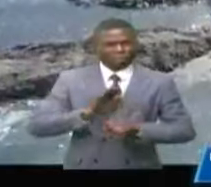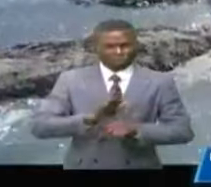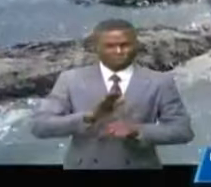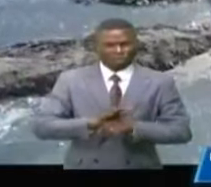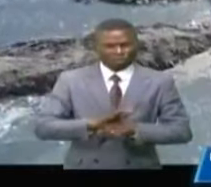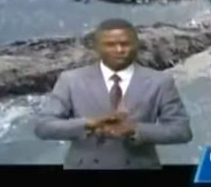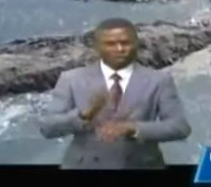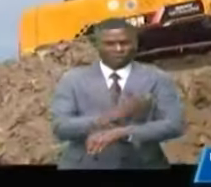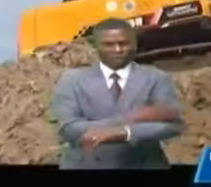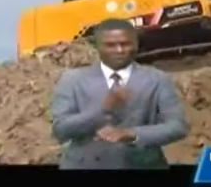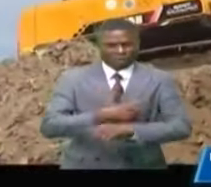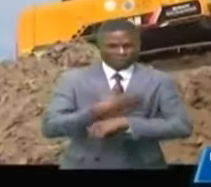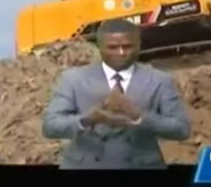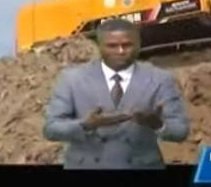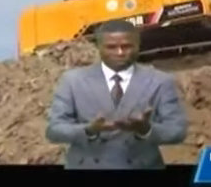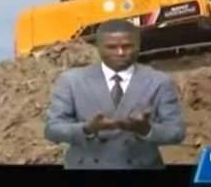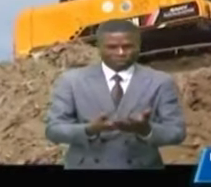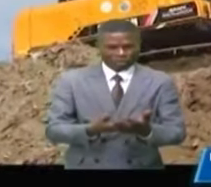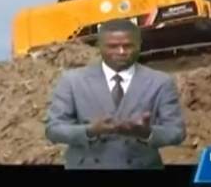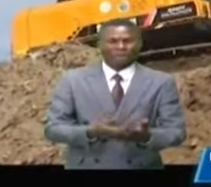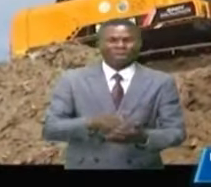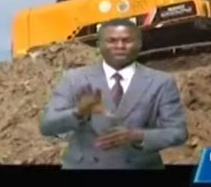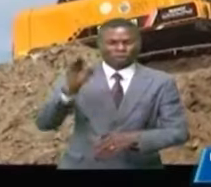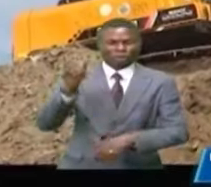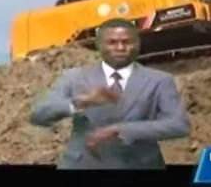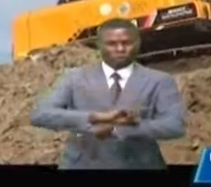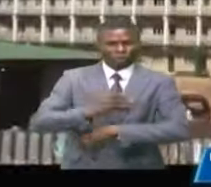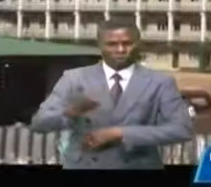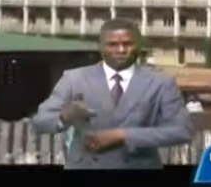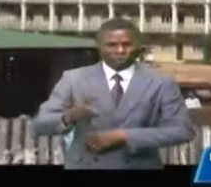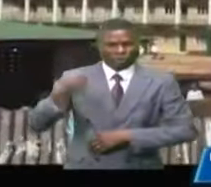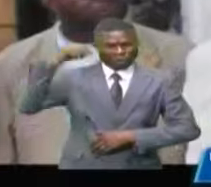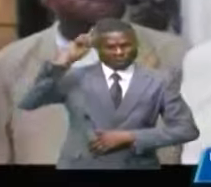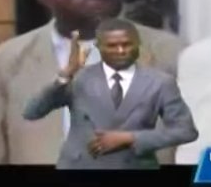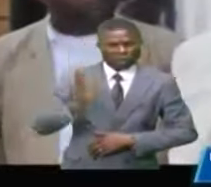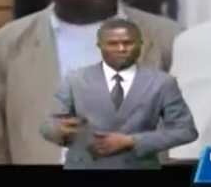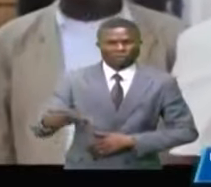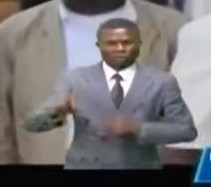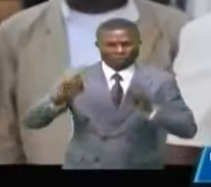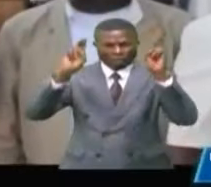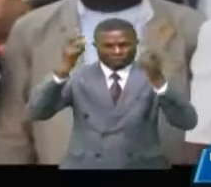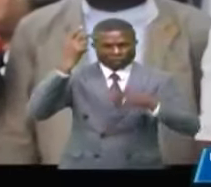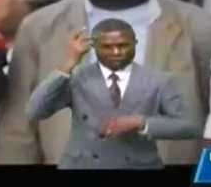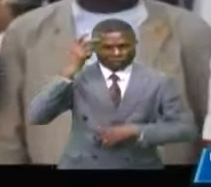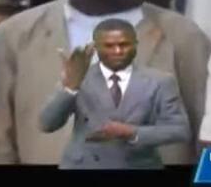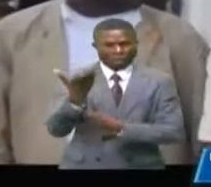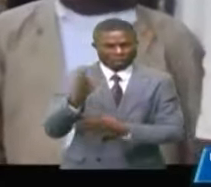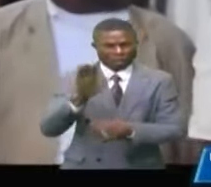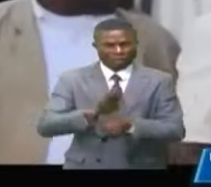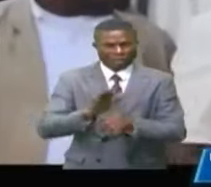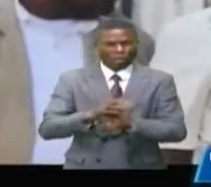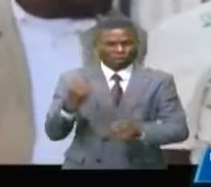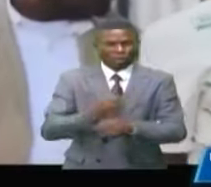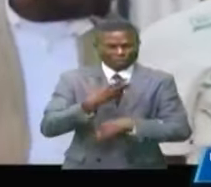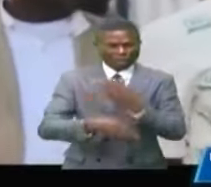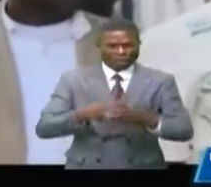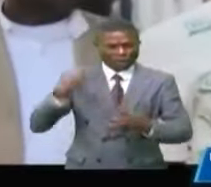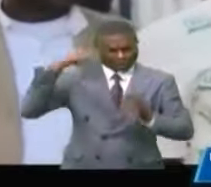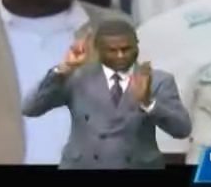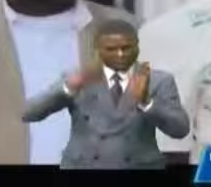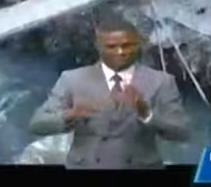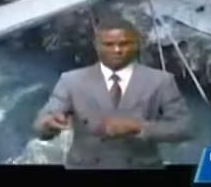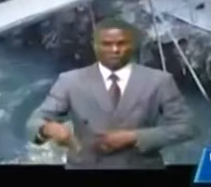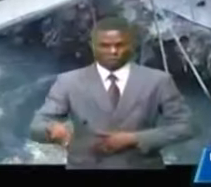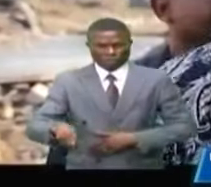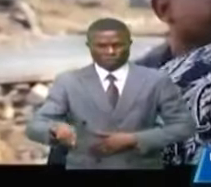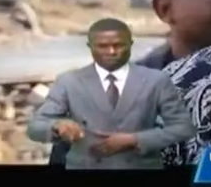à l'évolution des travaux. Saisissant cette opportunité, le patron de la ville a rappelé les différentes réalisations de son gouvernement